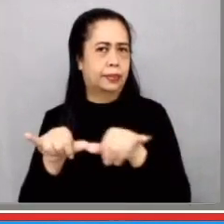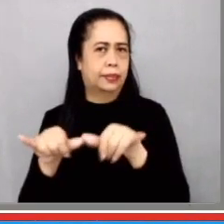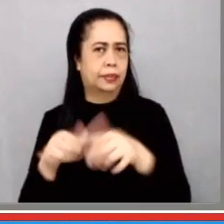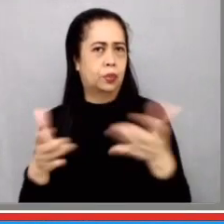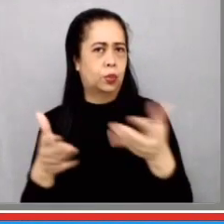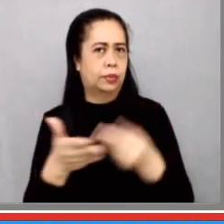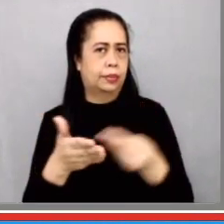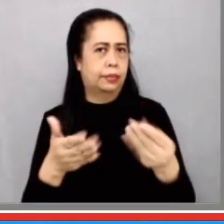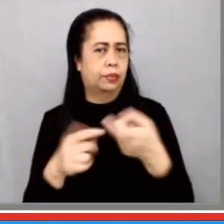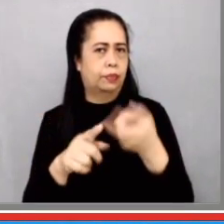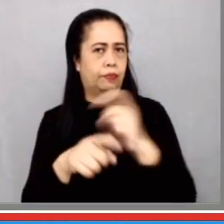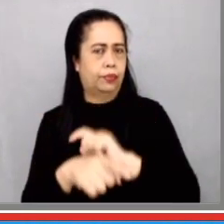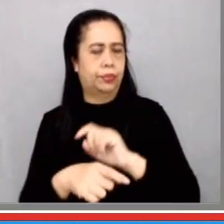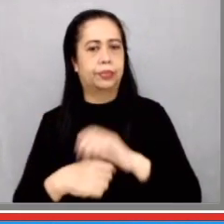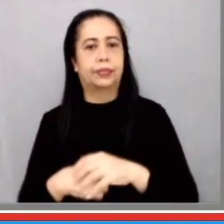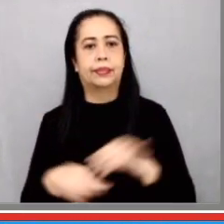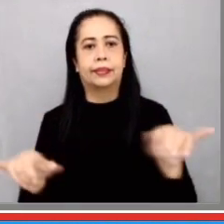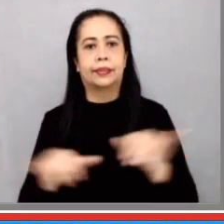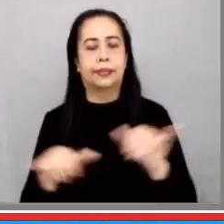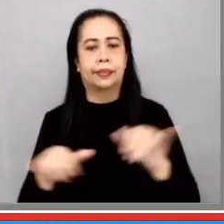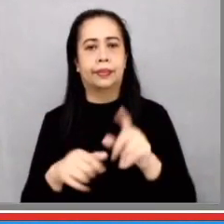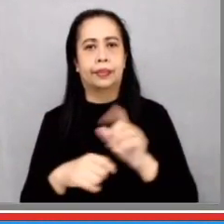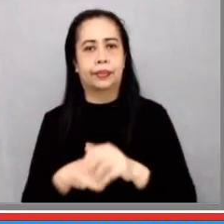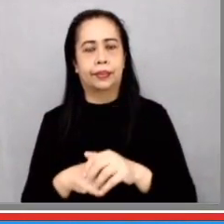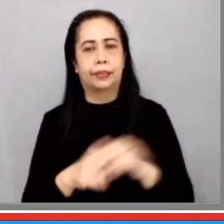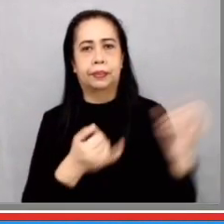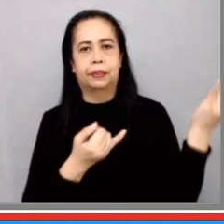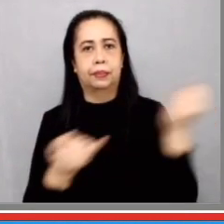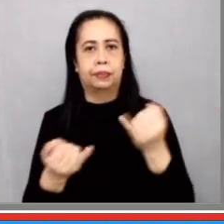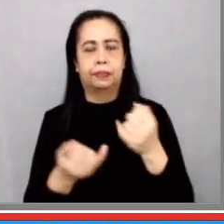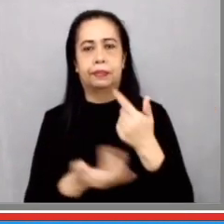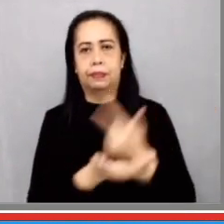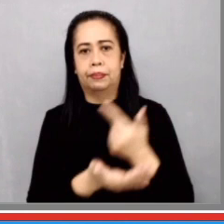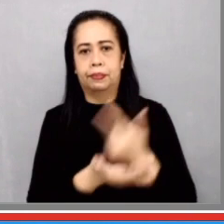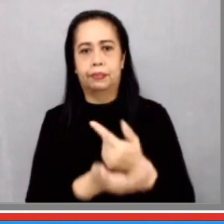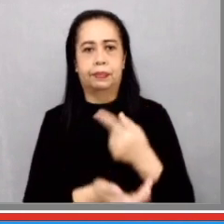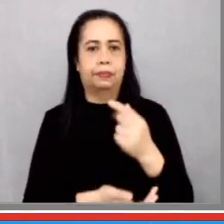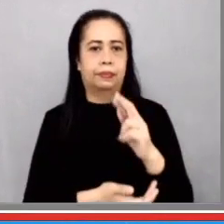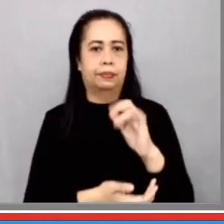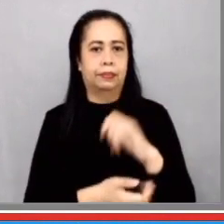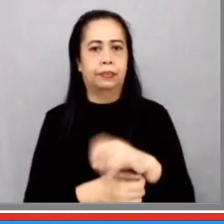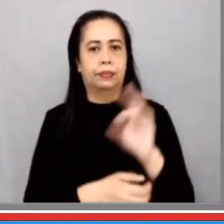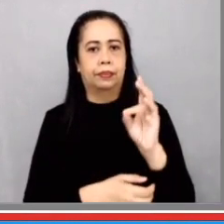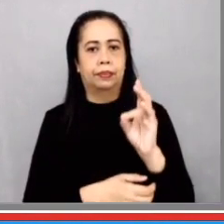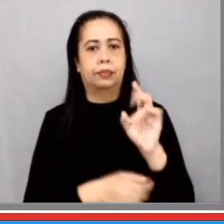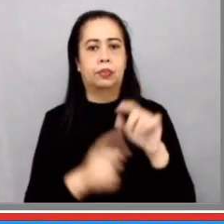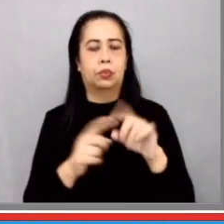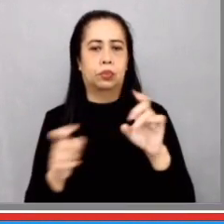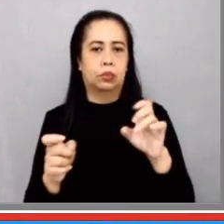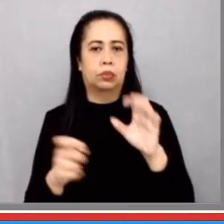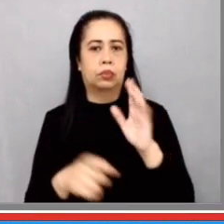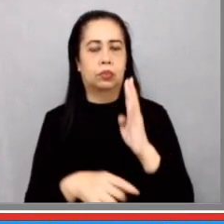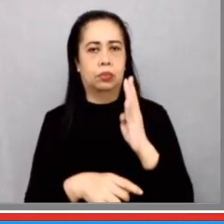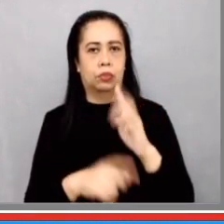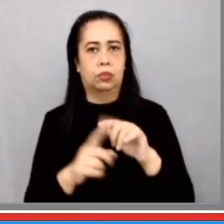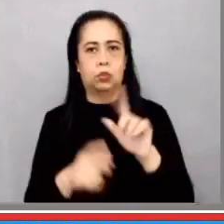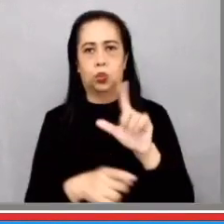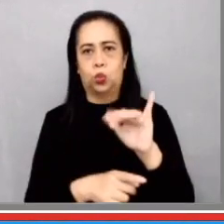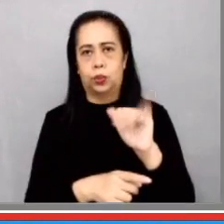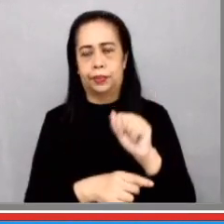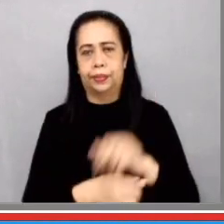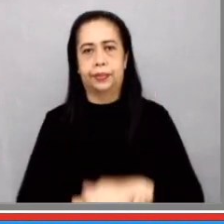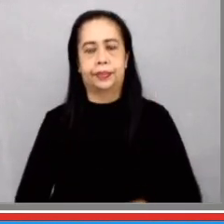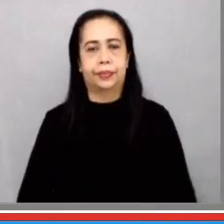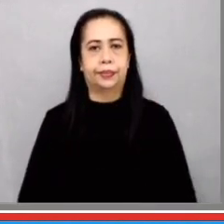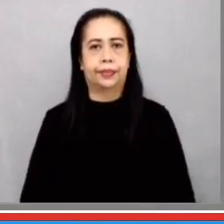galing. Ganyan din ang presyo ng imported na bawang. 70 to 140 pesos naman ang luya.